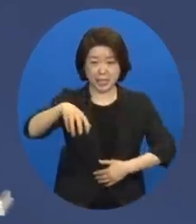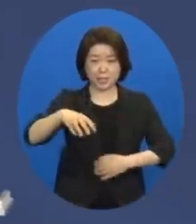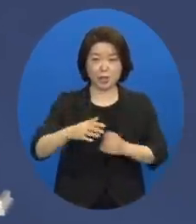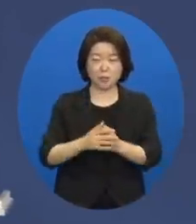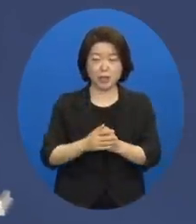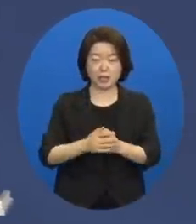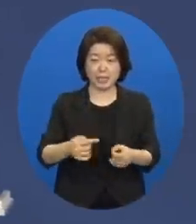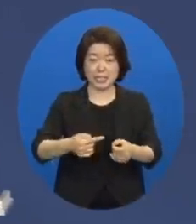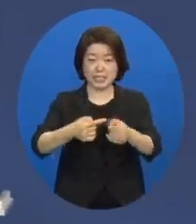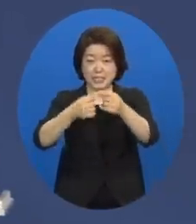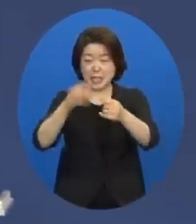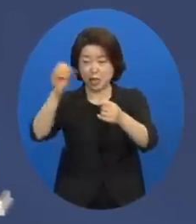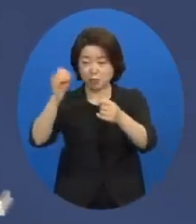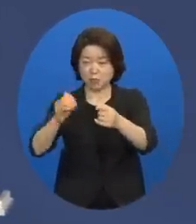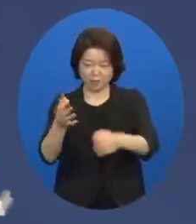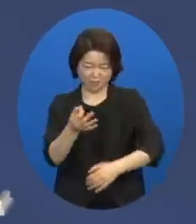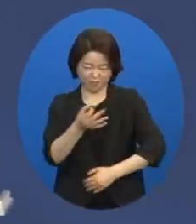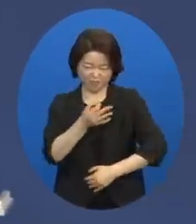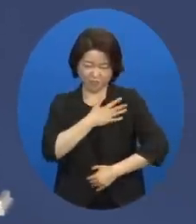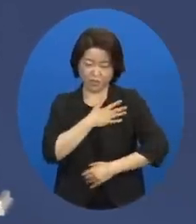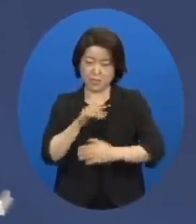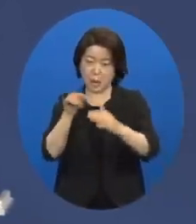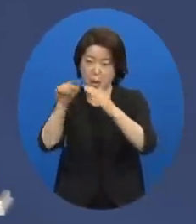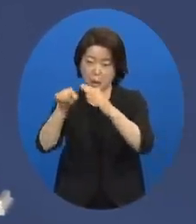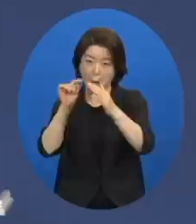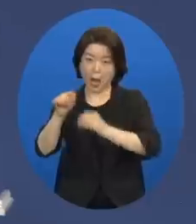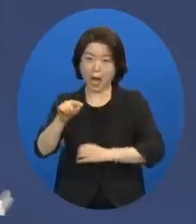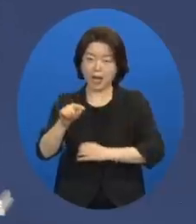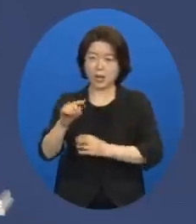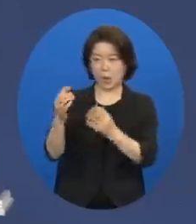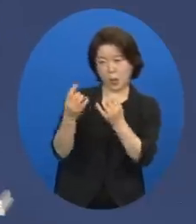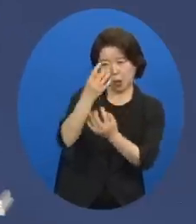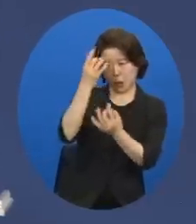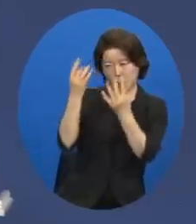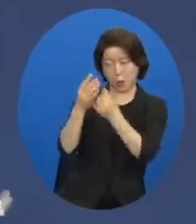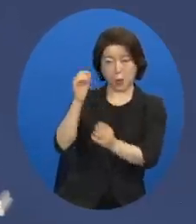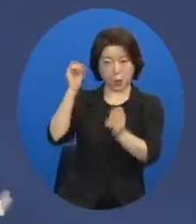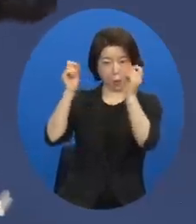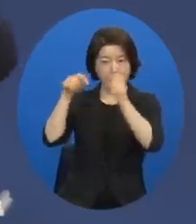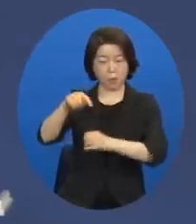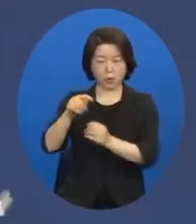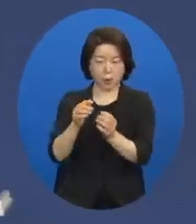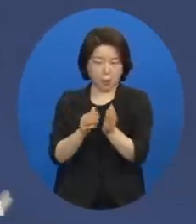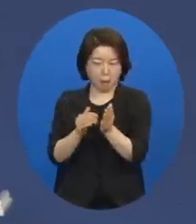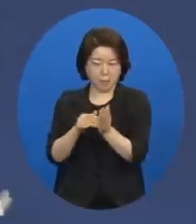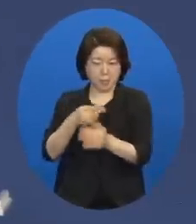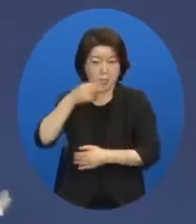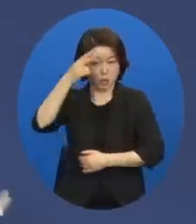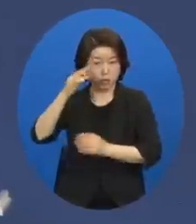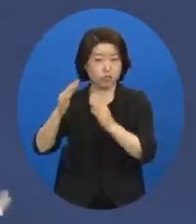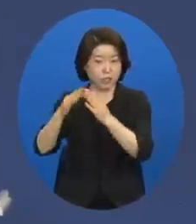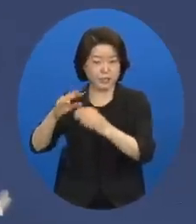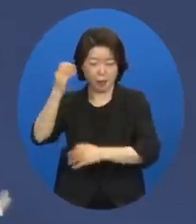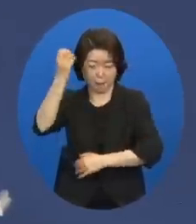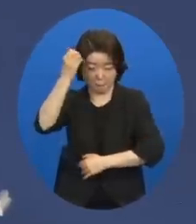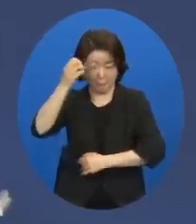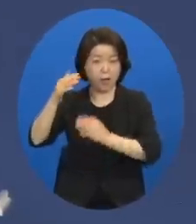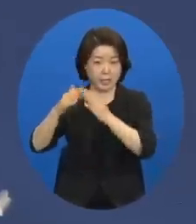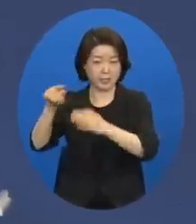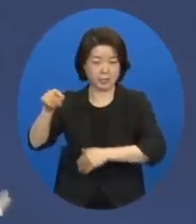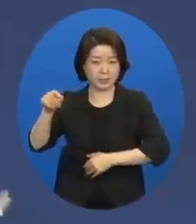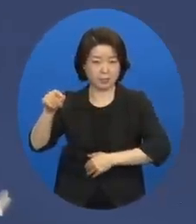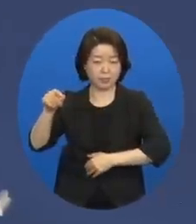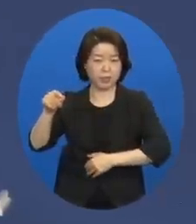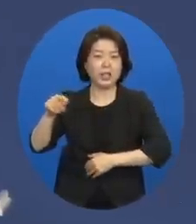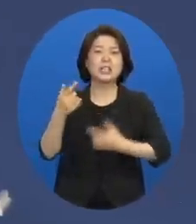상위 1% 사람들이 드나드는 뭐 이런 그 있잖아요. 룸사롱 같은 비밀스러운 그런 기생을 열어두고 그냥